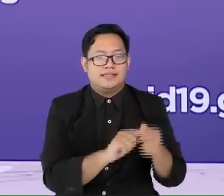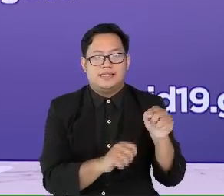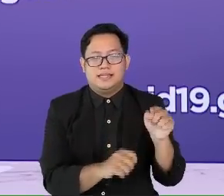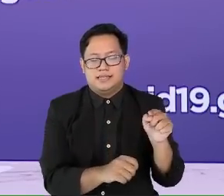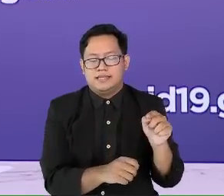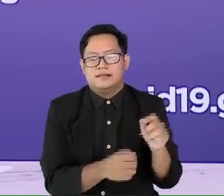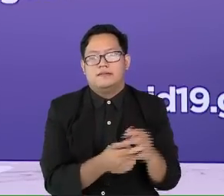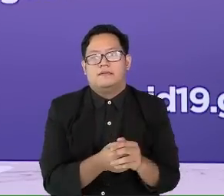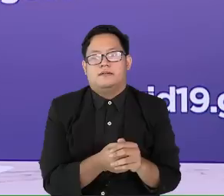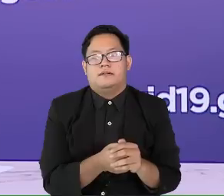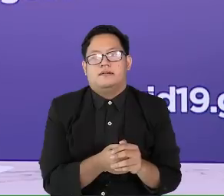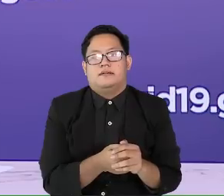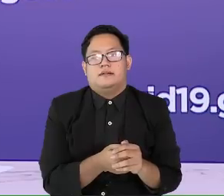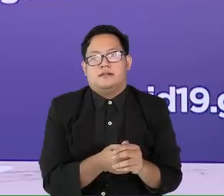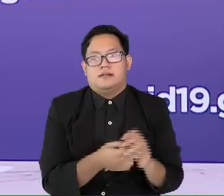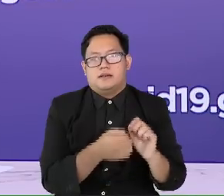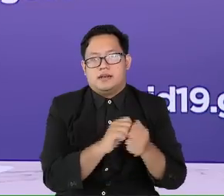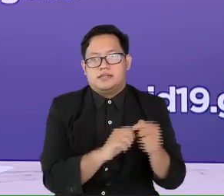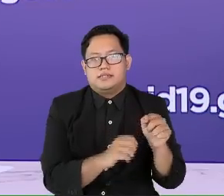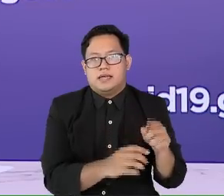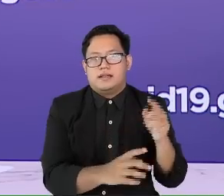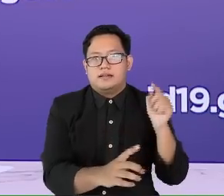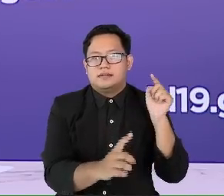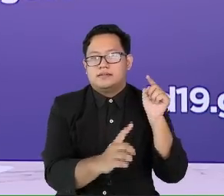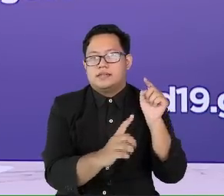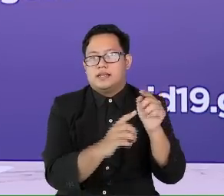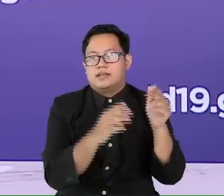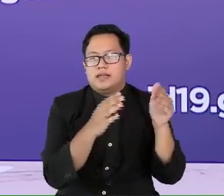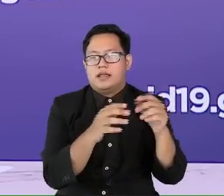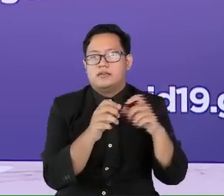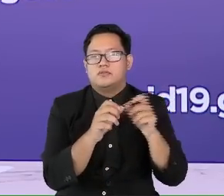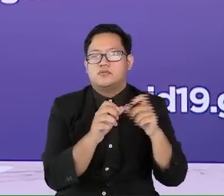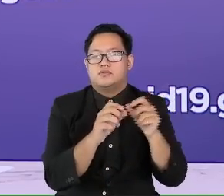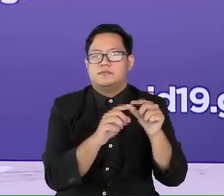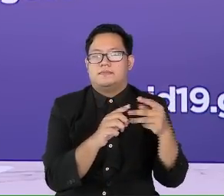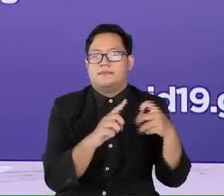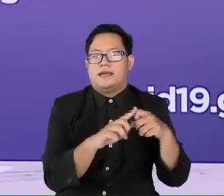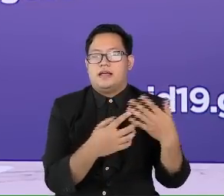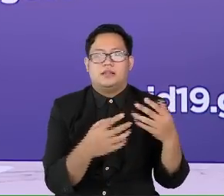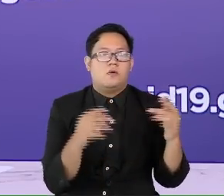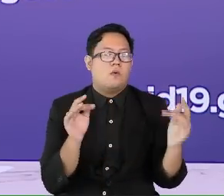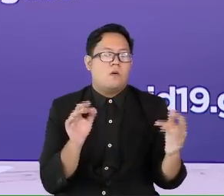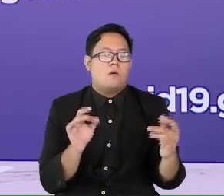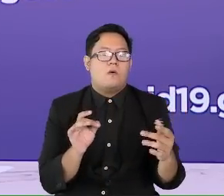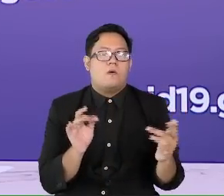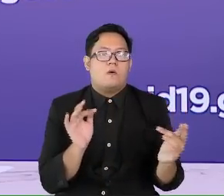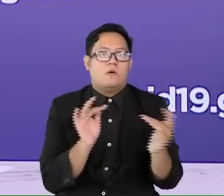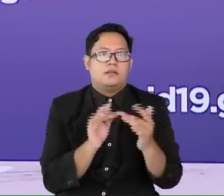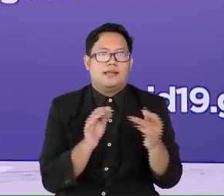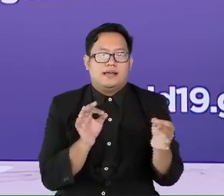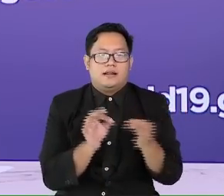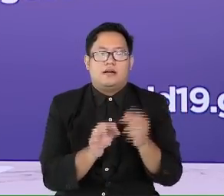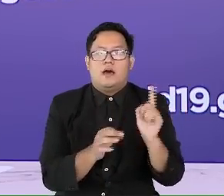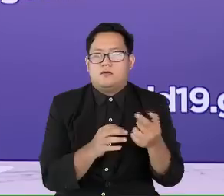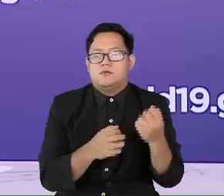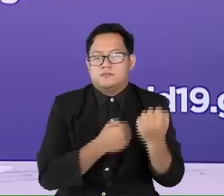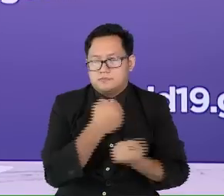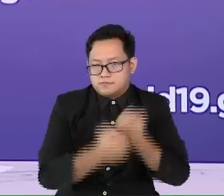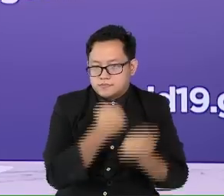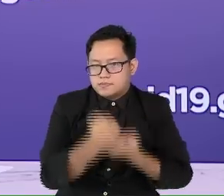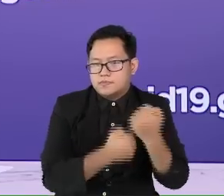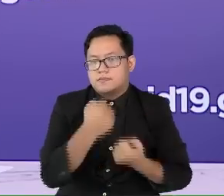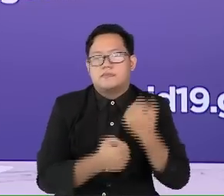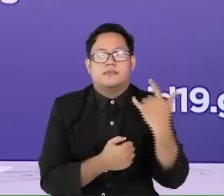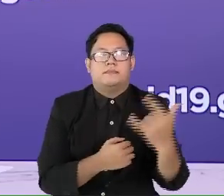atau testing yang menargetkan terarah kepada suspek dan kontak erat akan terus digencarkan. Dan yang